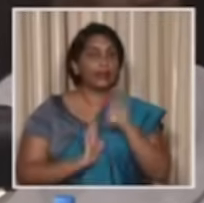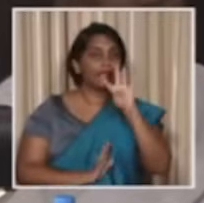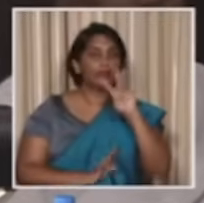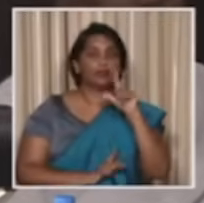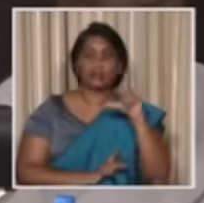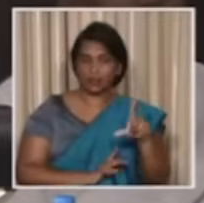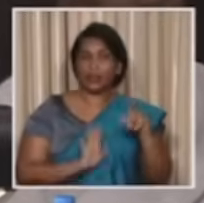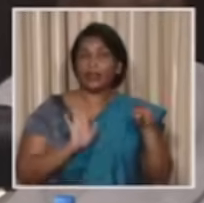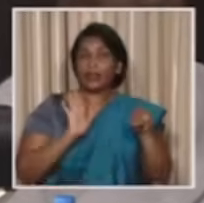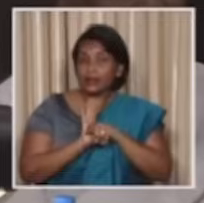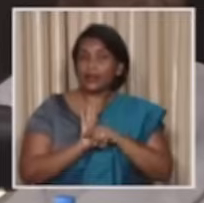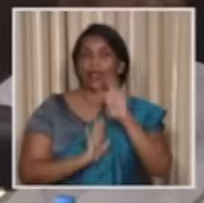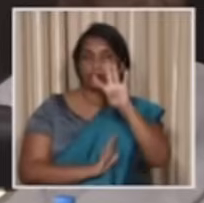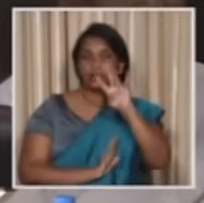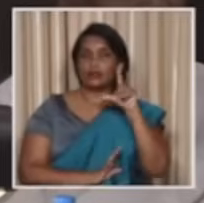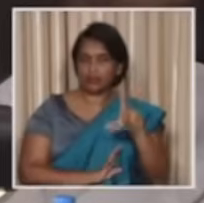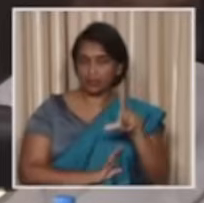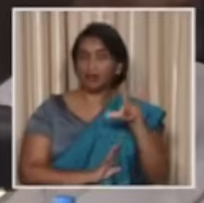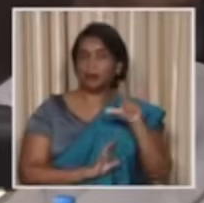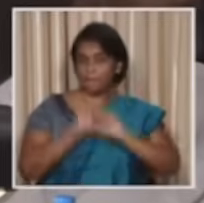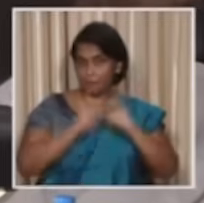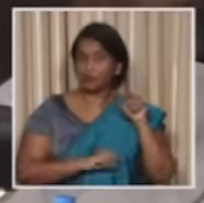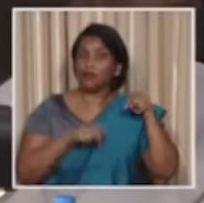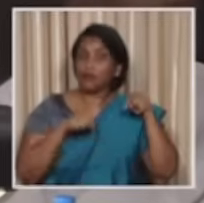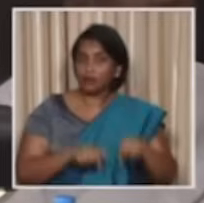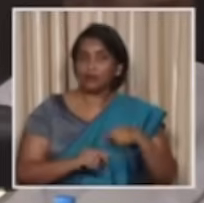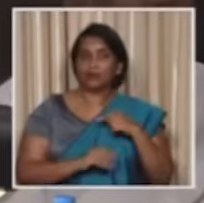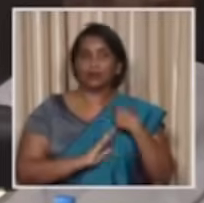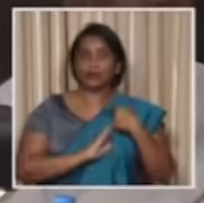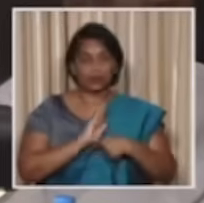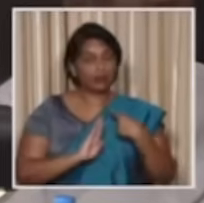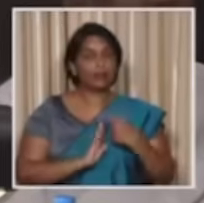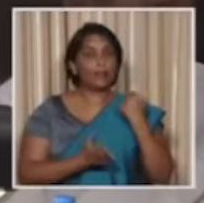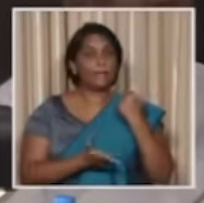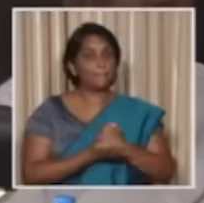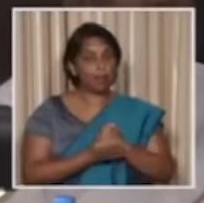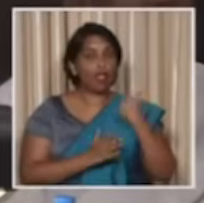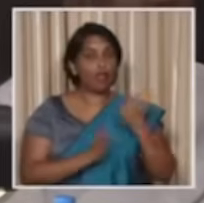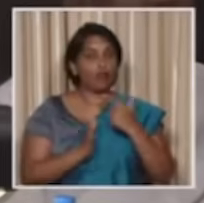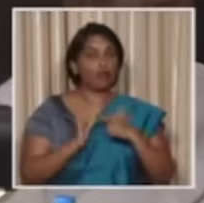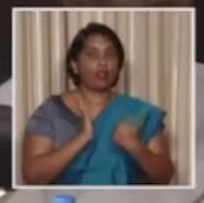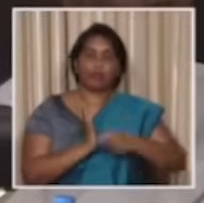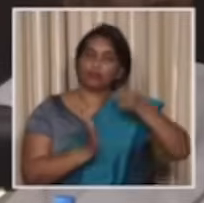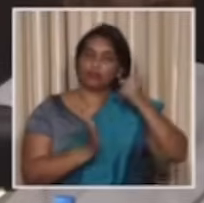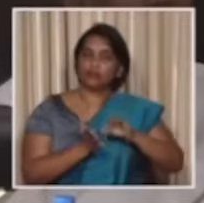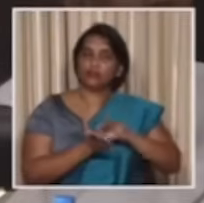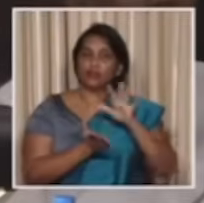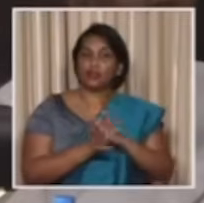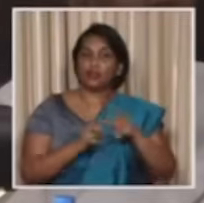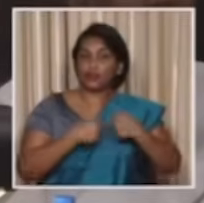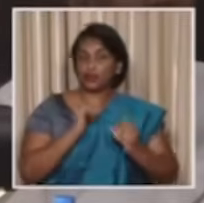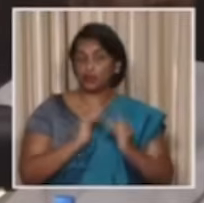47%යි. 47%යි. ඒ සඳහා අපි ශ්‍රී ලංකාවේ මහා බැංකුවේ අලුත් පනත සම්මත කරා. මොකද